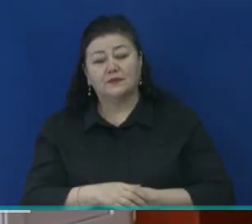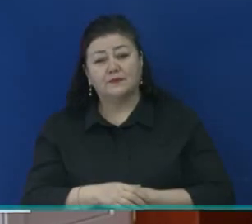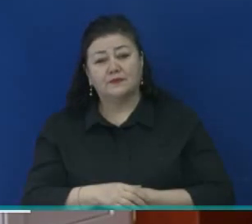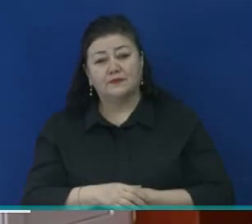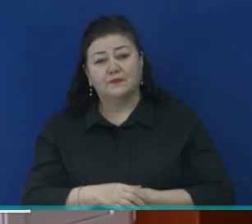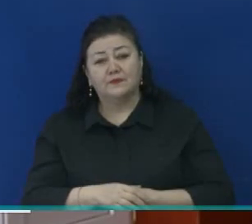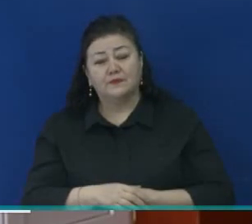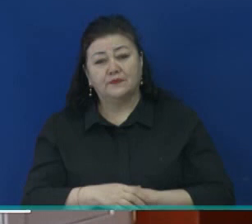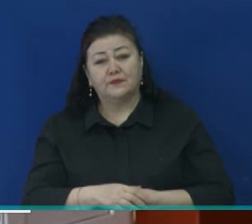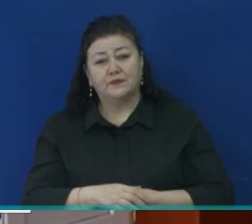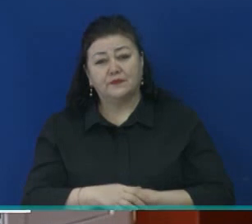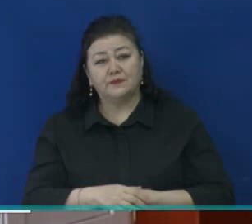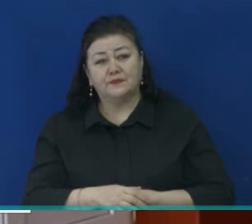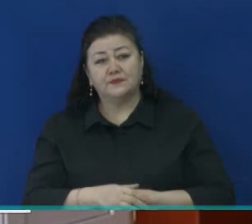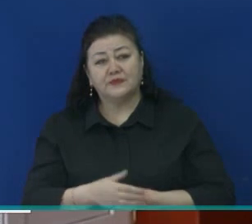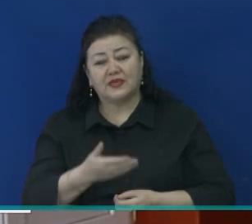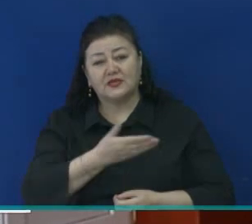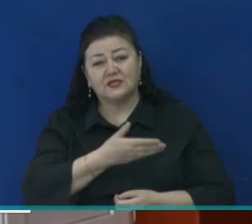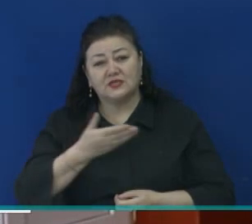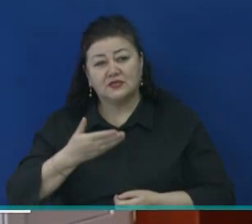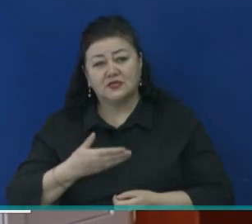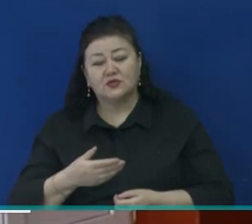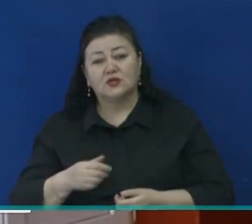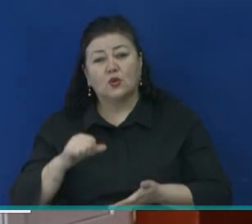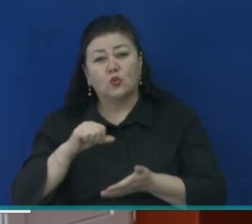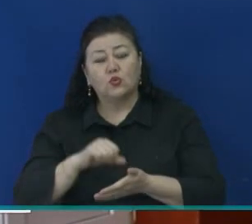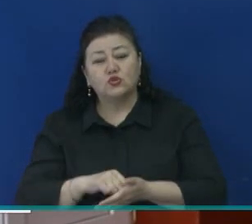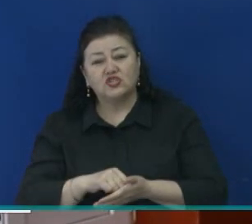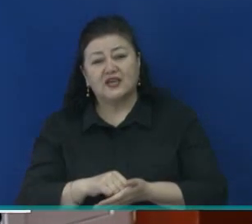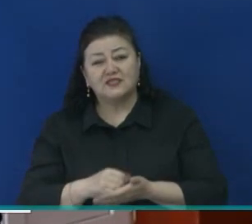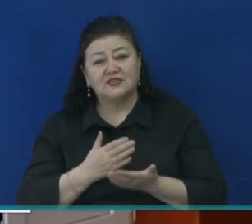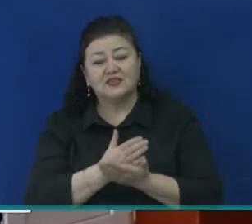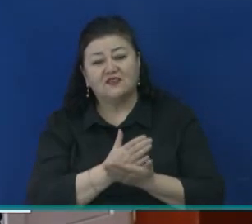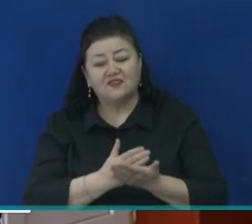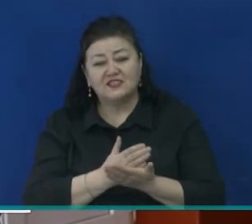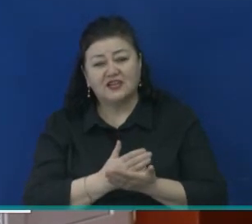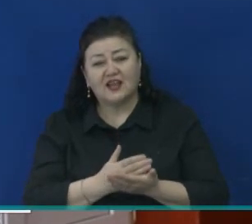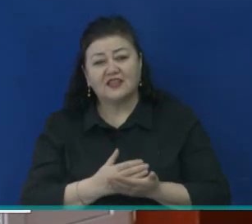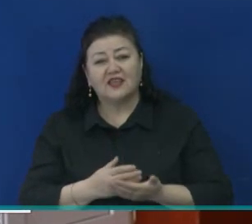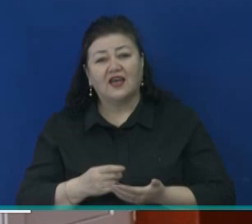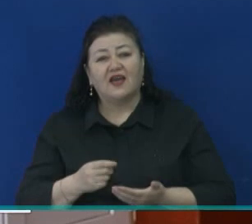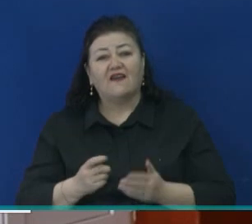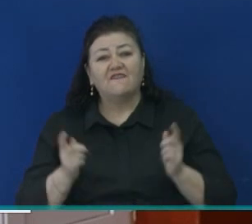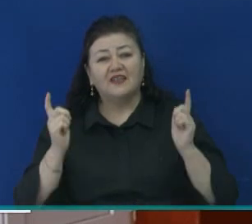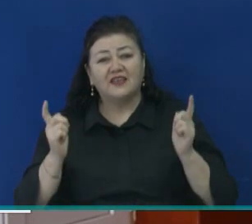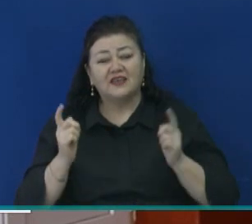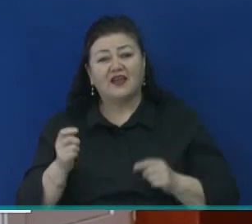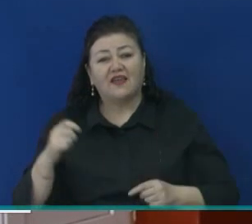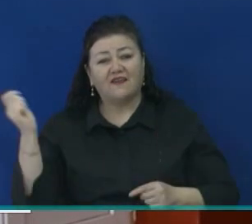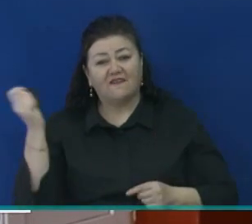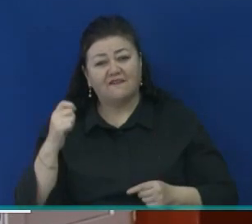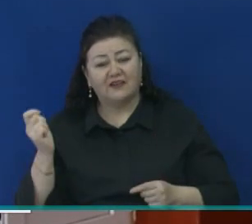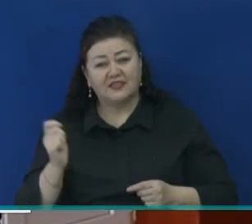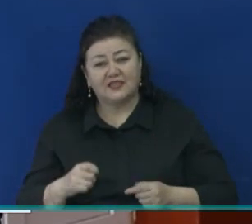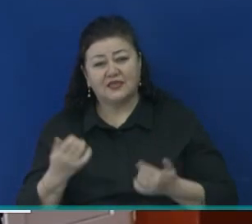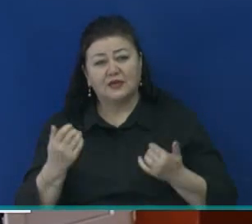Атақты, даңқты атамыз, Отан соғысының ардагері Сүлеймен Ибрагимовты танк орденінің иегері,